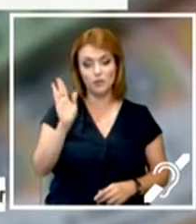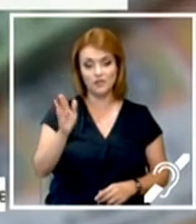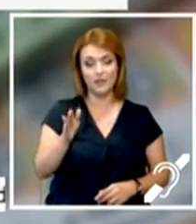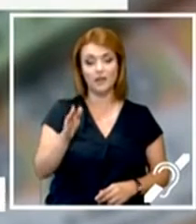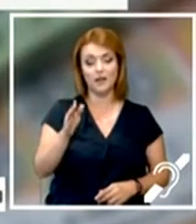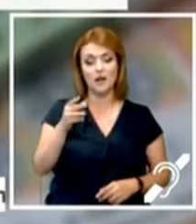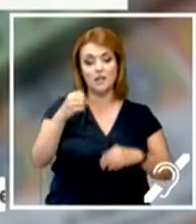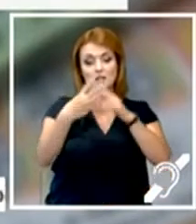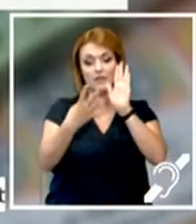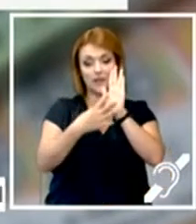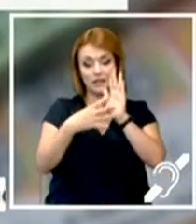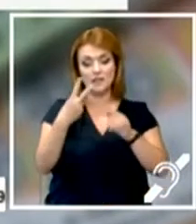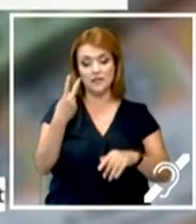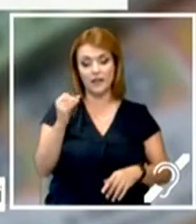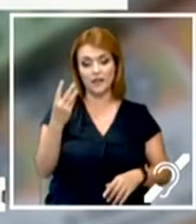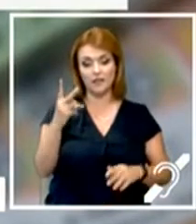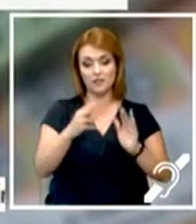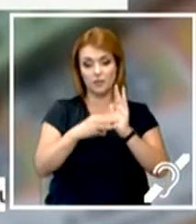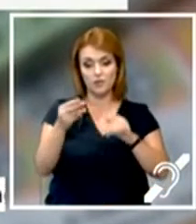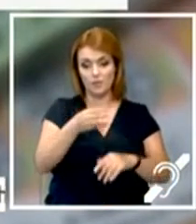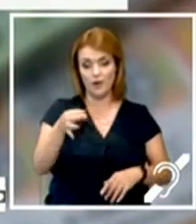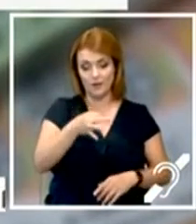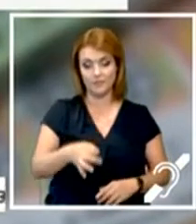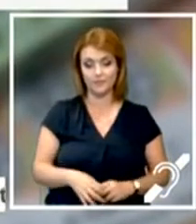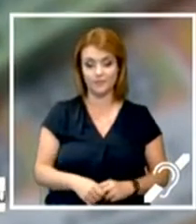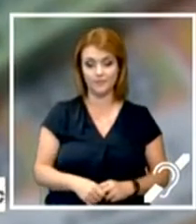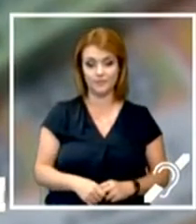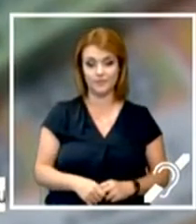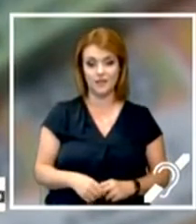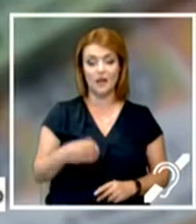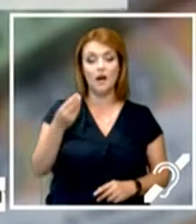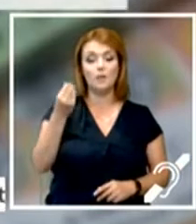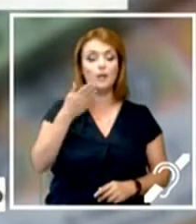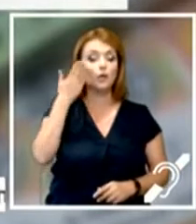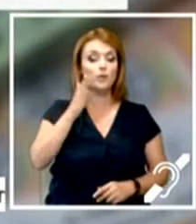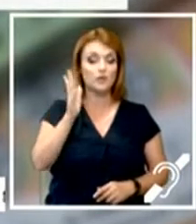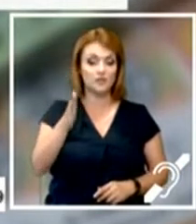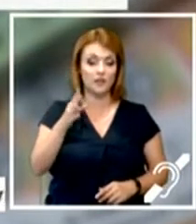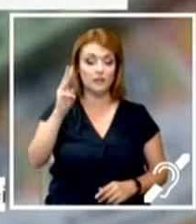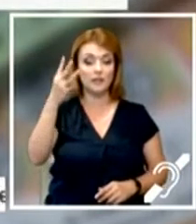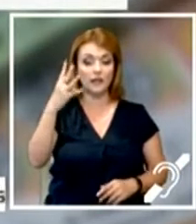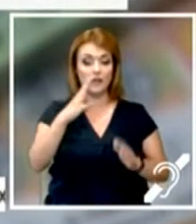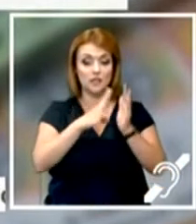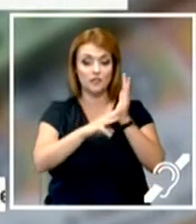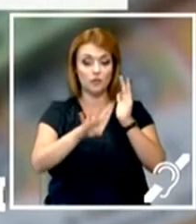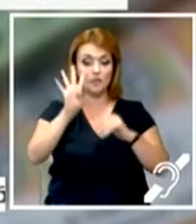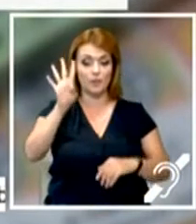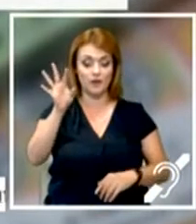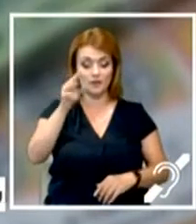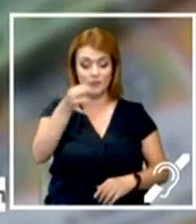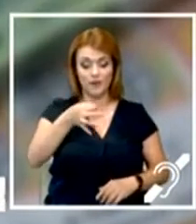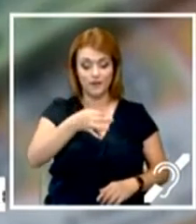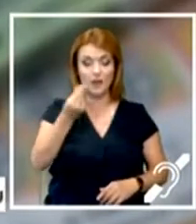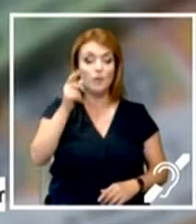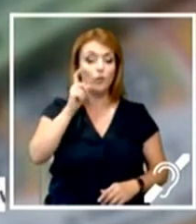mult 19 lei și 28 de bani, în scădere cu 7 bani. Valoarea leului românesc ajunge la 3 lei și 94 de